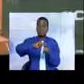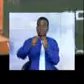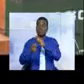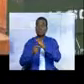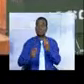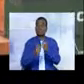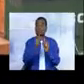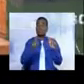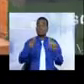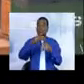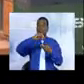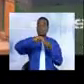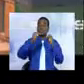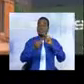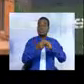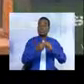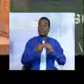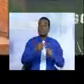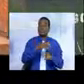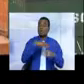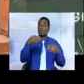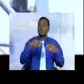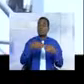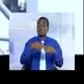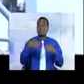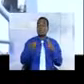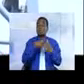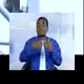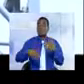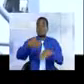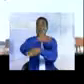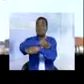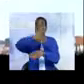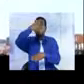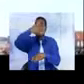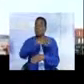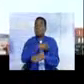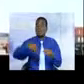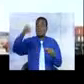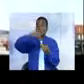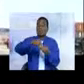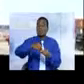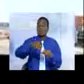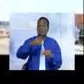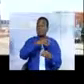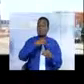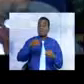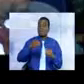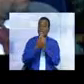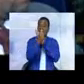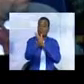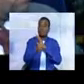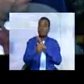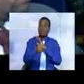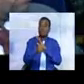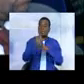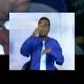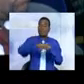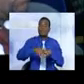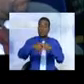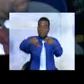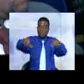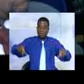de normes en vue de la baisse des barrières techniques aux échanges communautaires, le renforcement de l'infrastructure qualité. Sur la